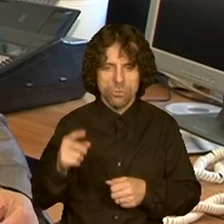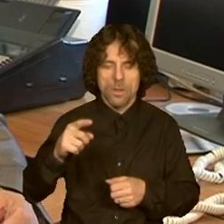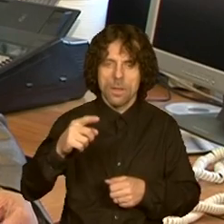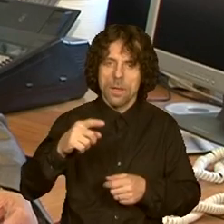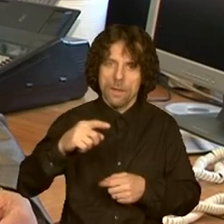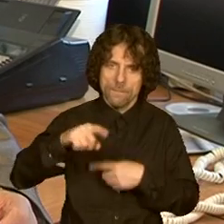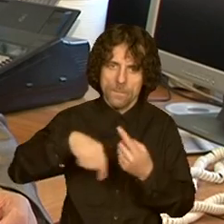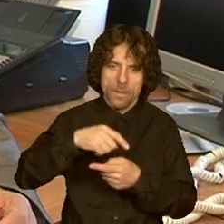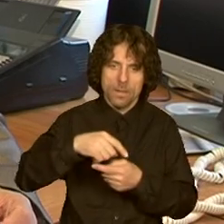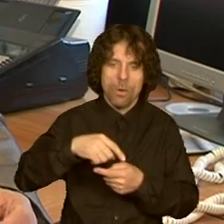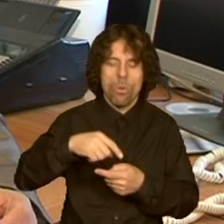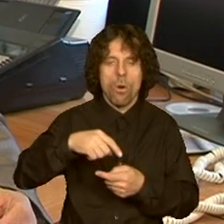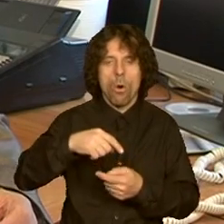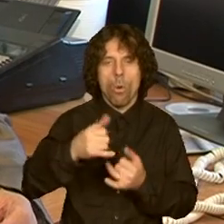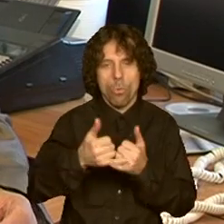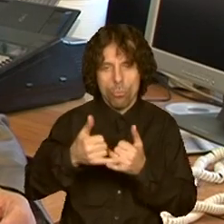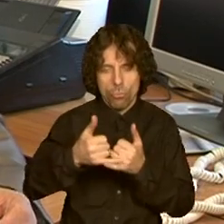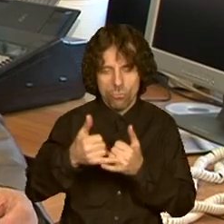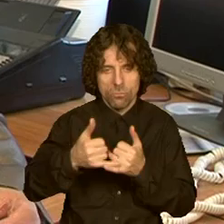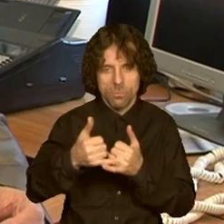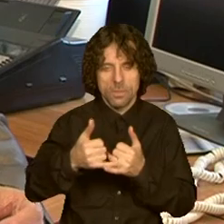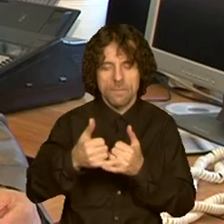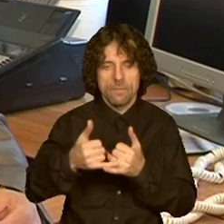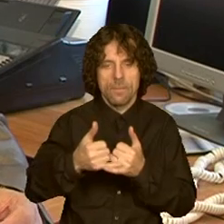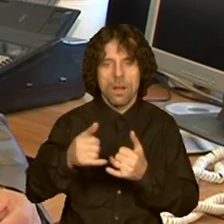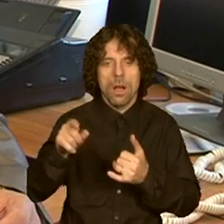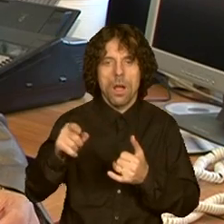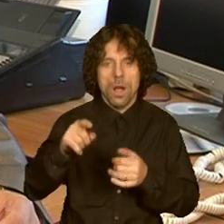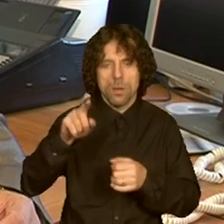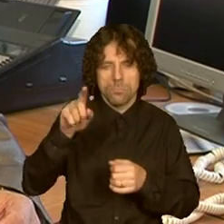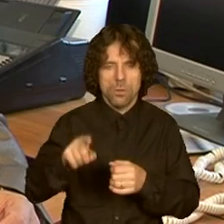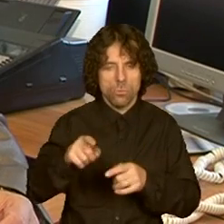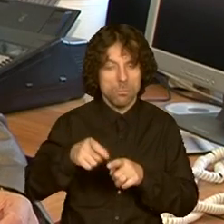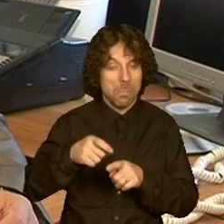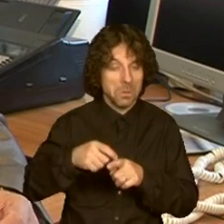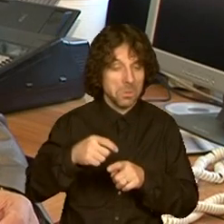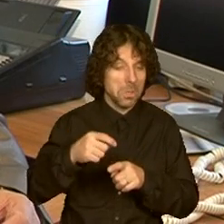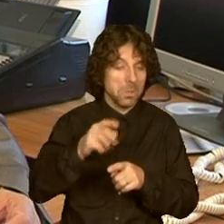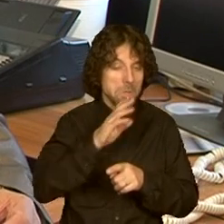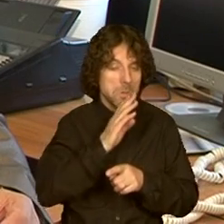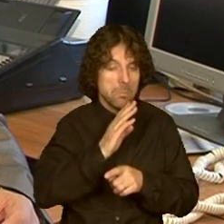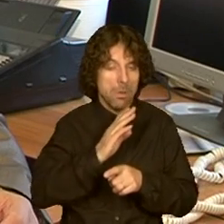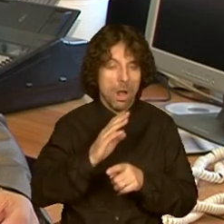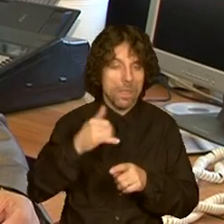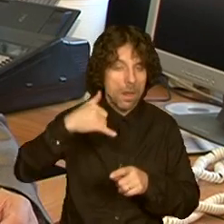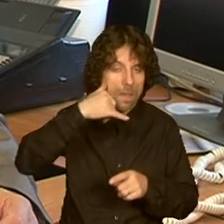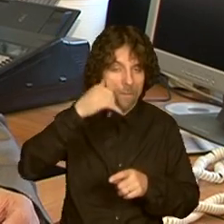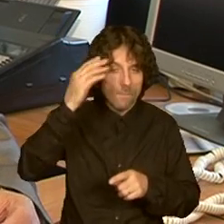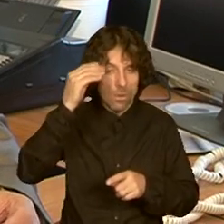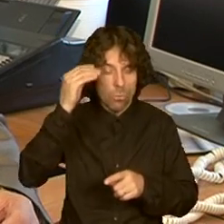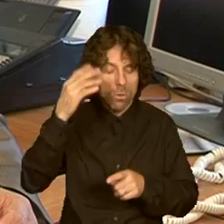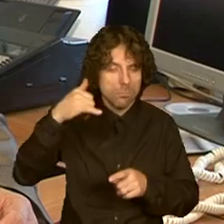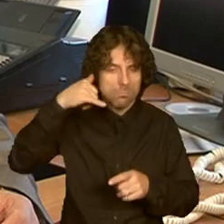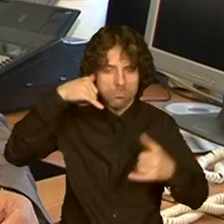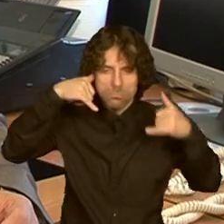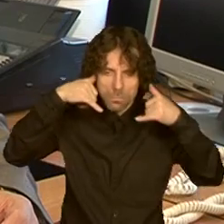zawsze jesienią wymieniał oliwę. I jest miesiąc październik bodajże, telefon do domu